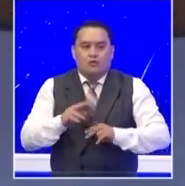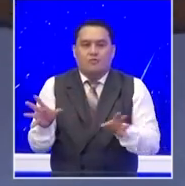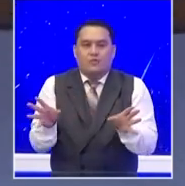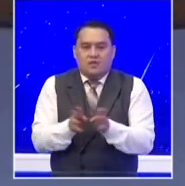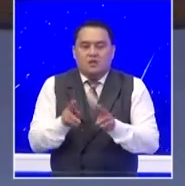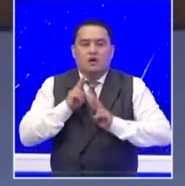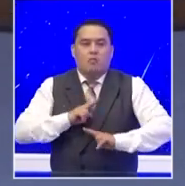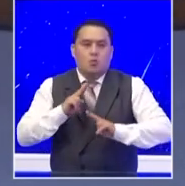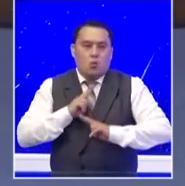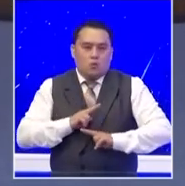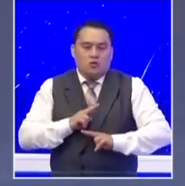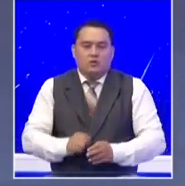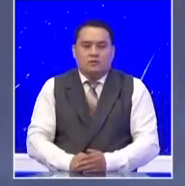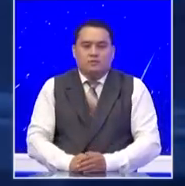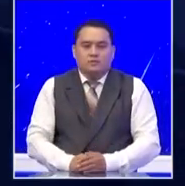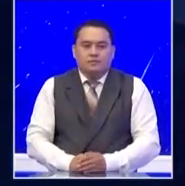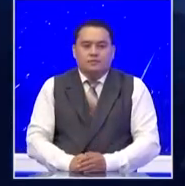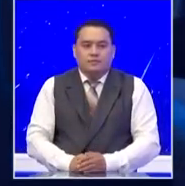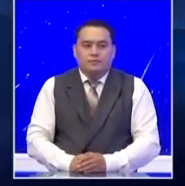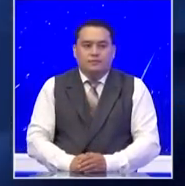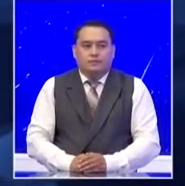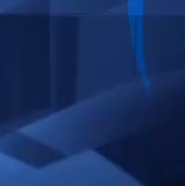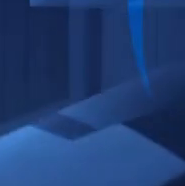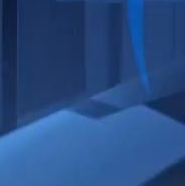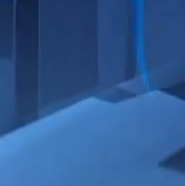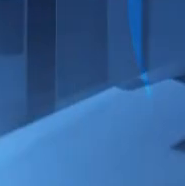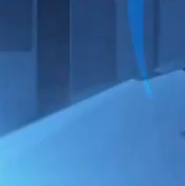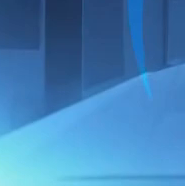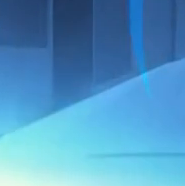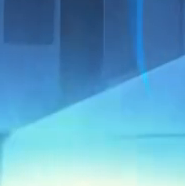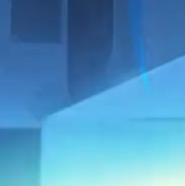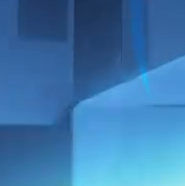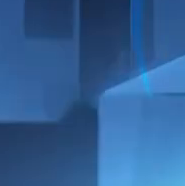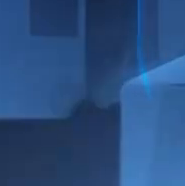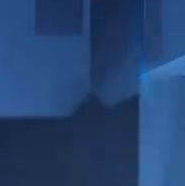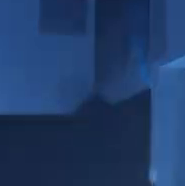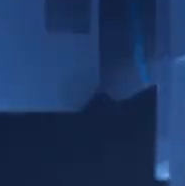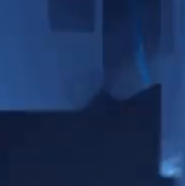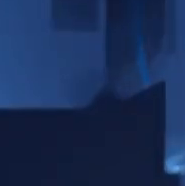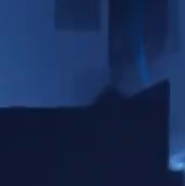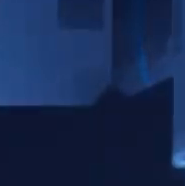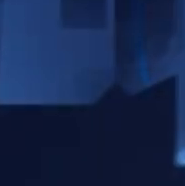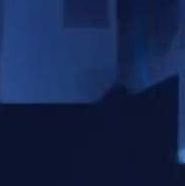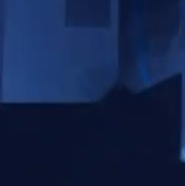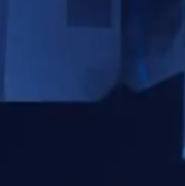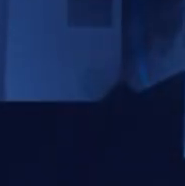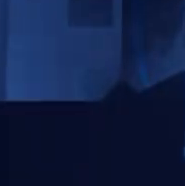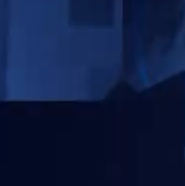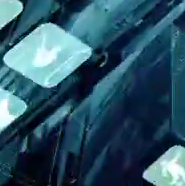же, как и он, работают во благо страны. Ануар Амангельдинов, Амина Худайберген, телеканал ЖТСУ.